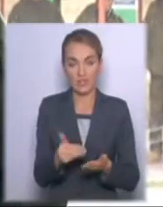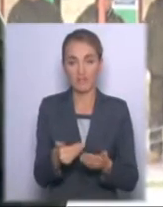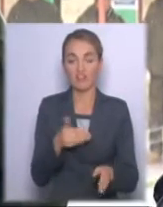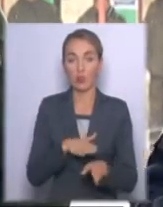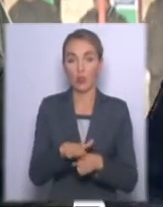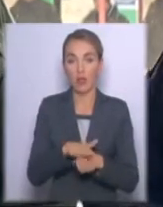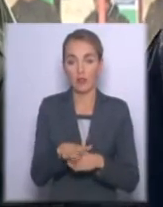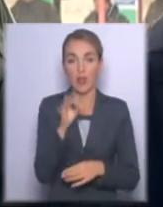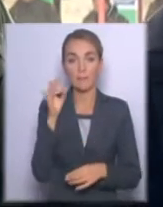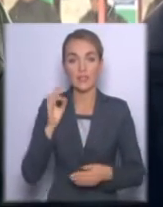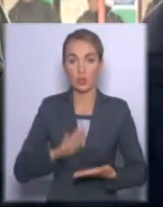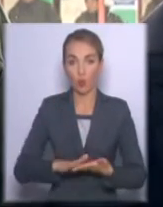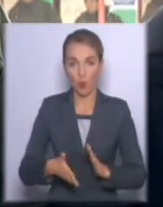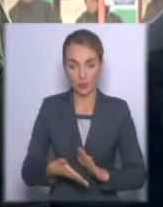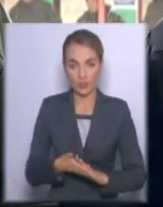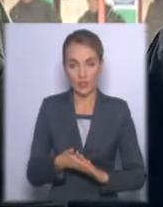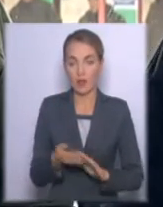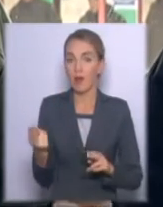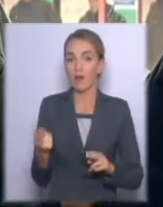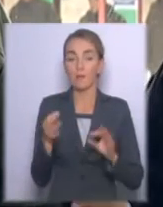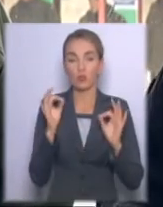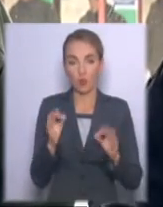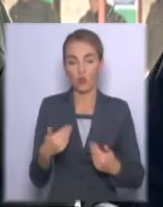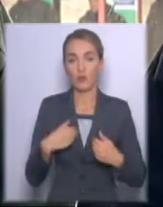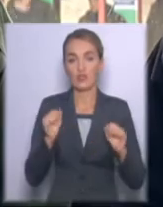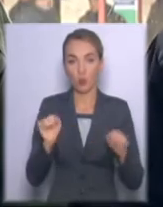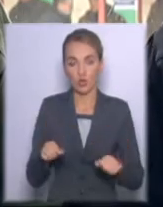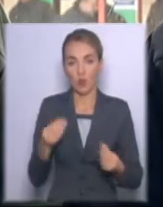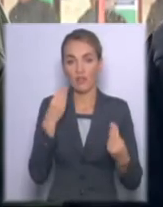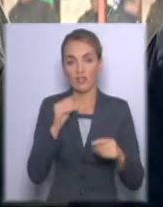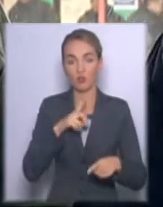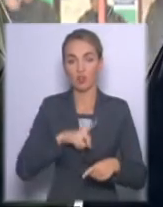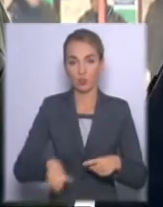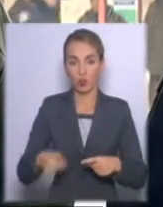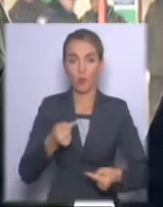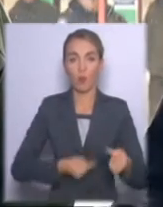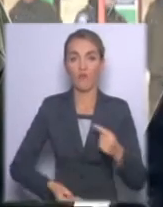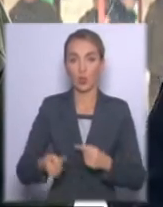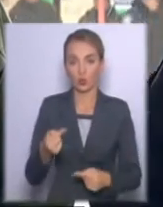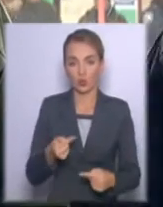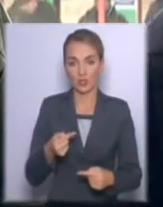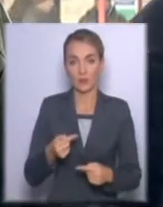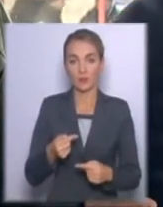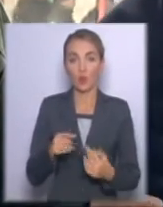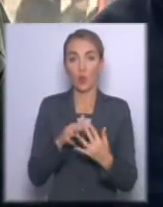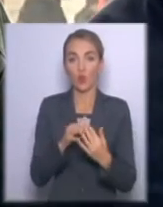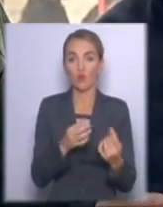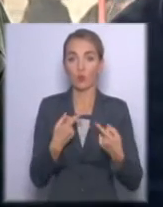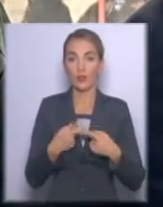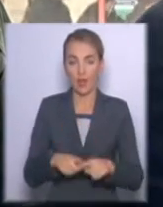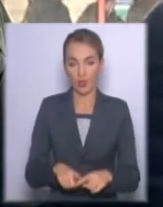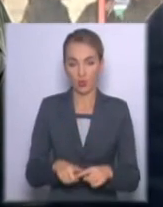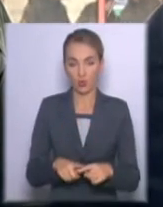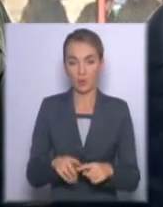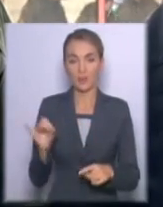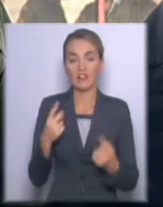виконання мінських домовленостей, безумовно, ми зможемо ефективно і швидко повернути бойову техніку